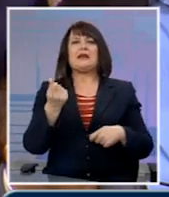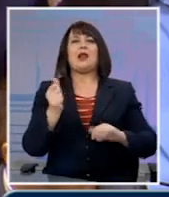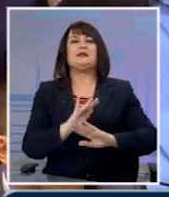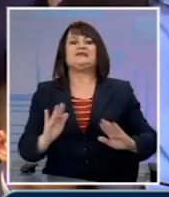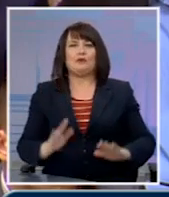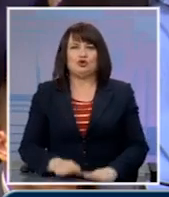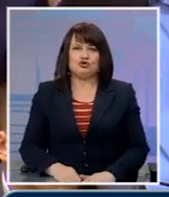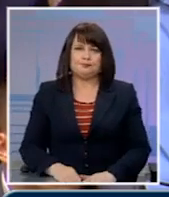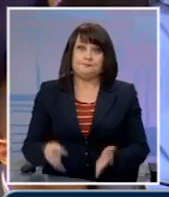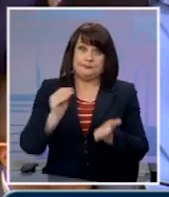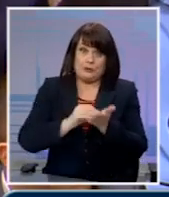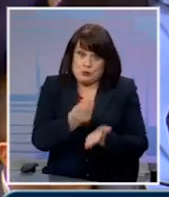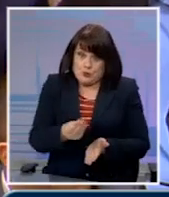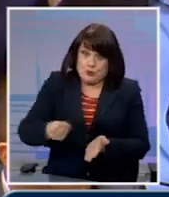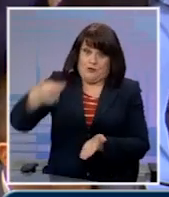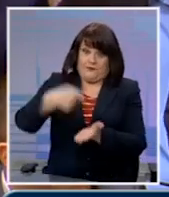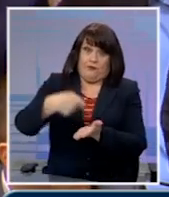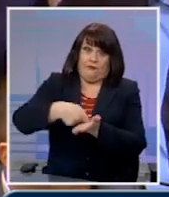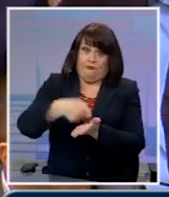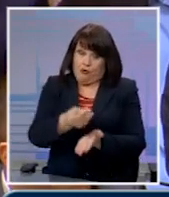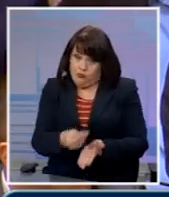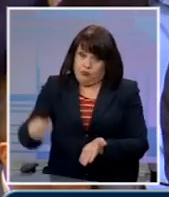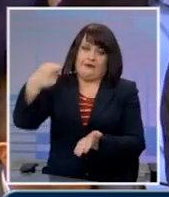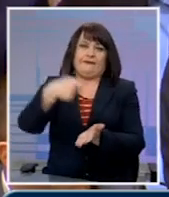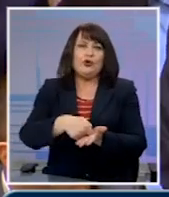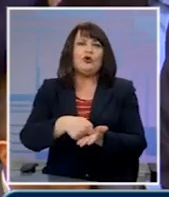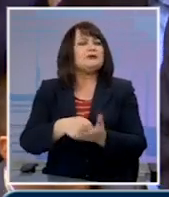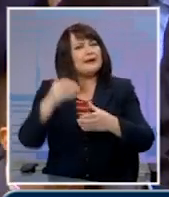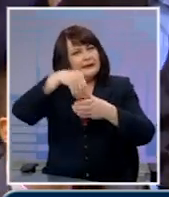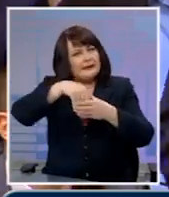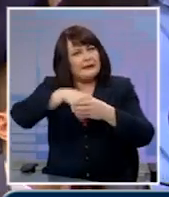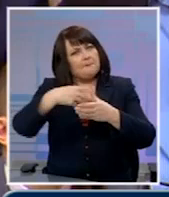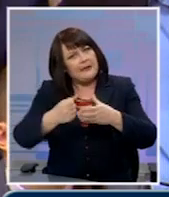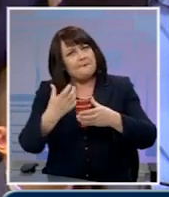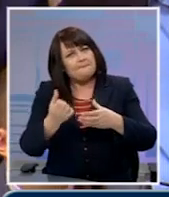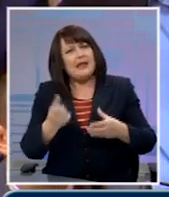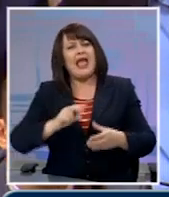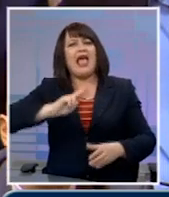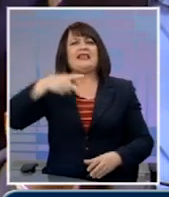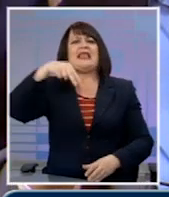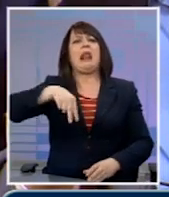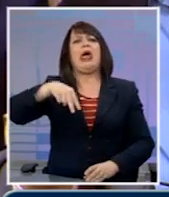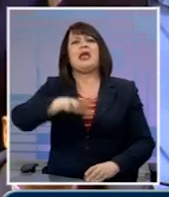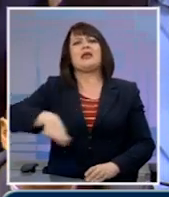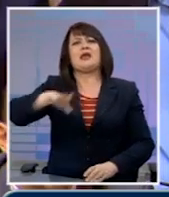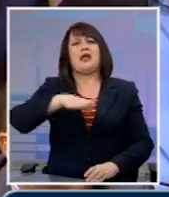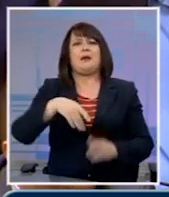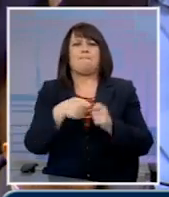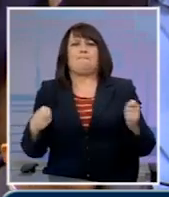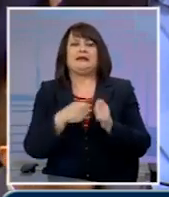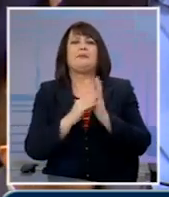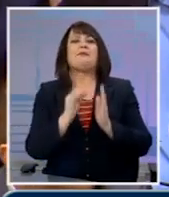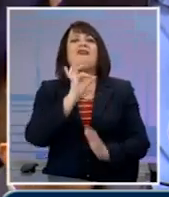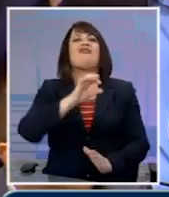έμμεσους φόρους φυσικά υπάρχουν πολλά αντιλαϊκά μέτρα όπως η αύξηση του